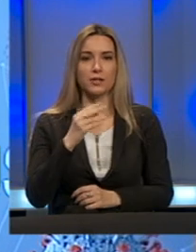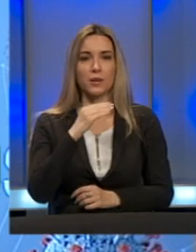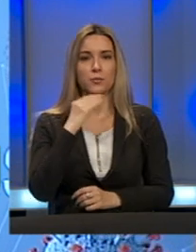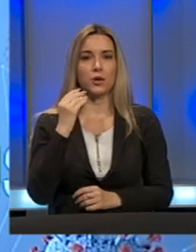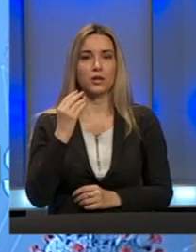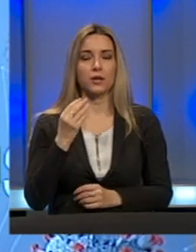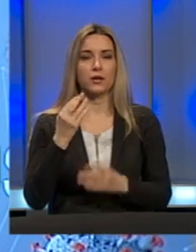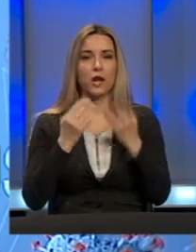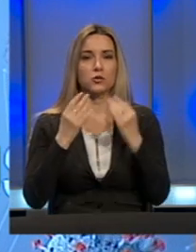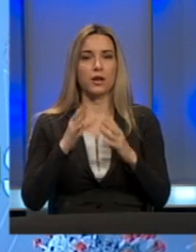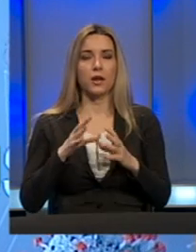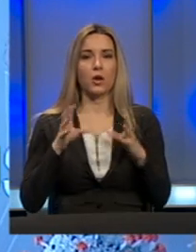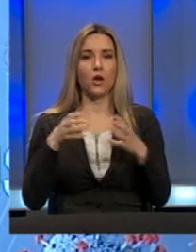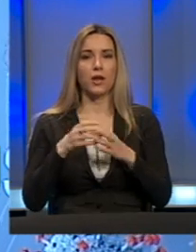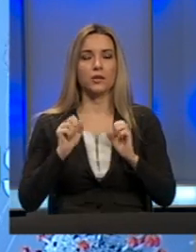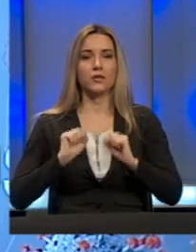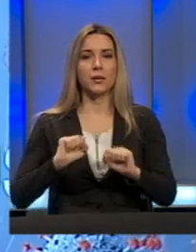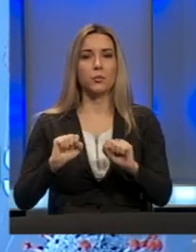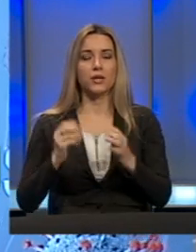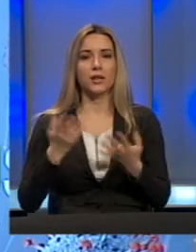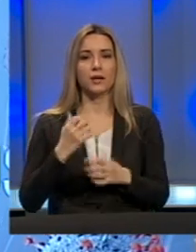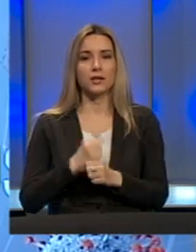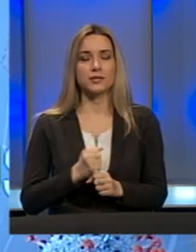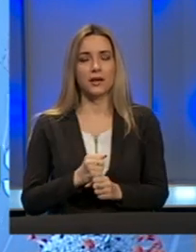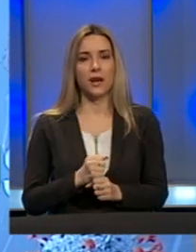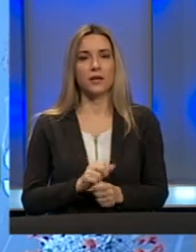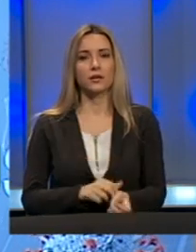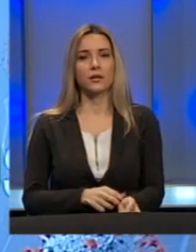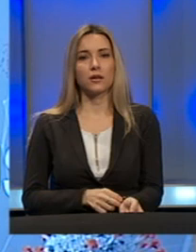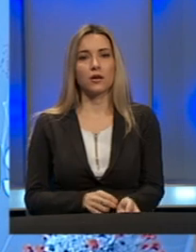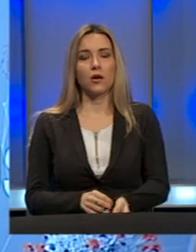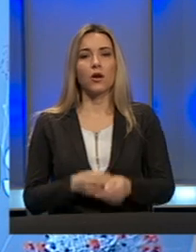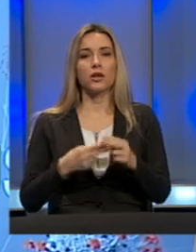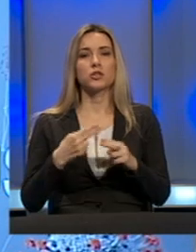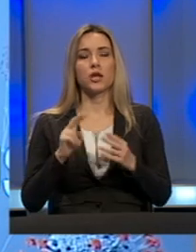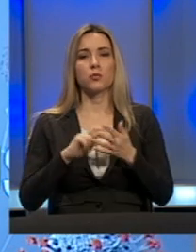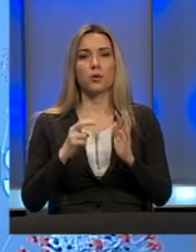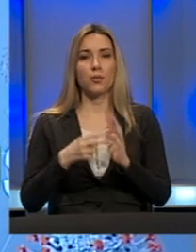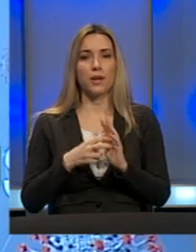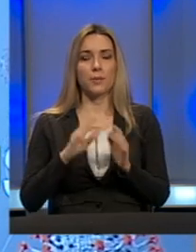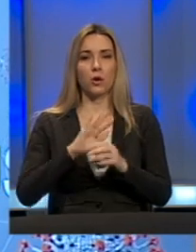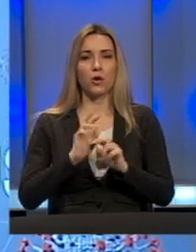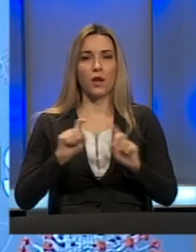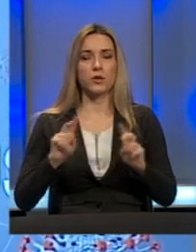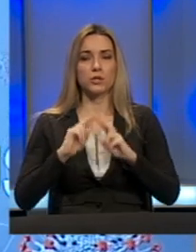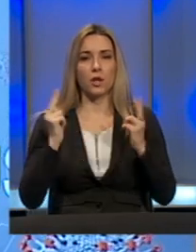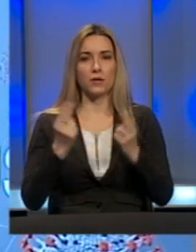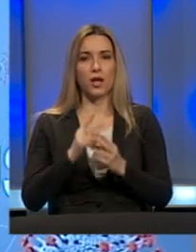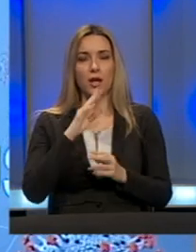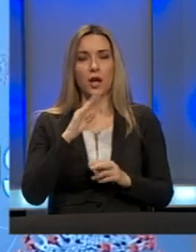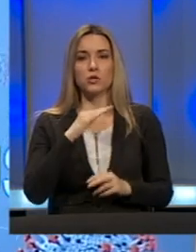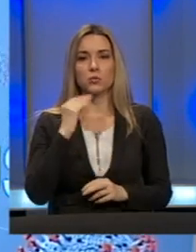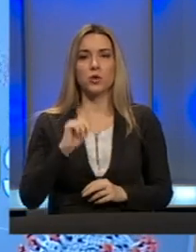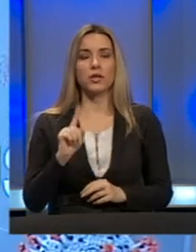Mnogi računaju na kolektivni imunitet kada se radi o rješenju problema koronavirusa u svijetu. Međutim, kažu mnogi